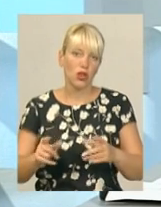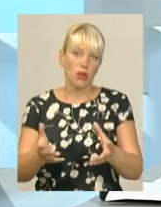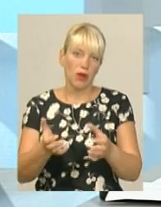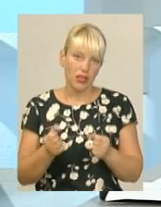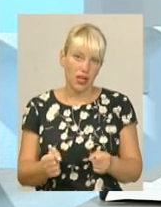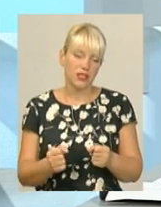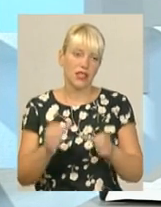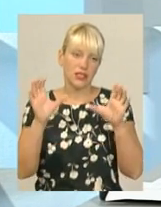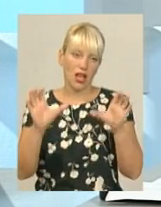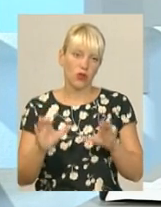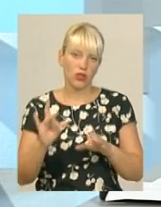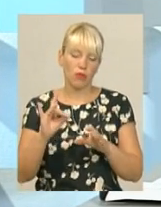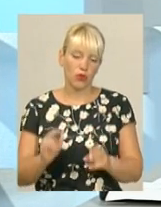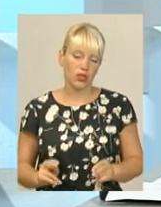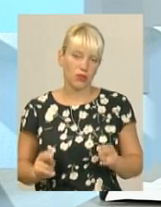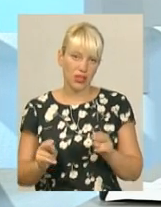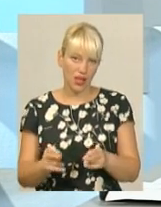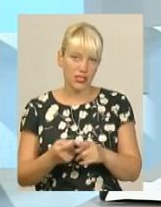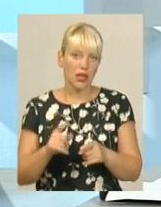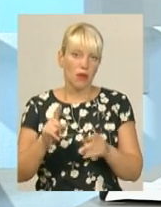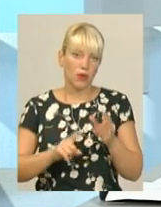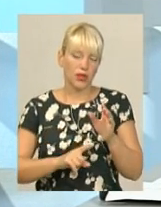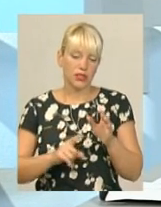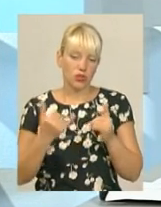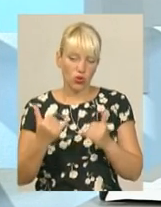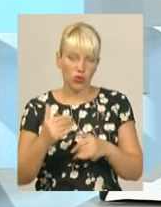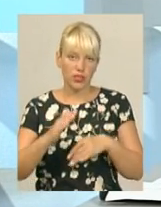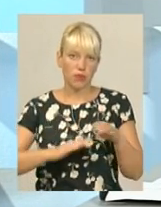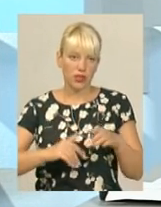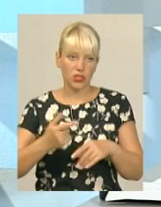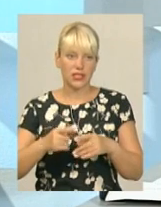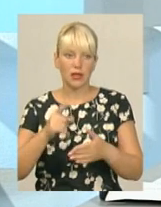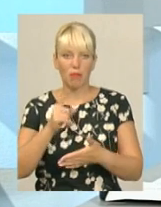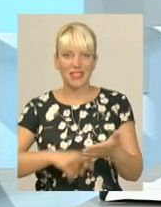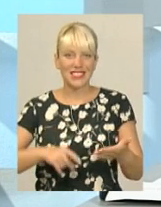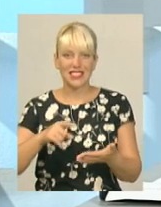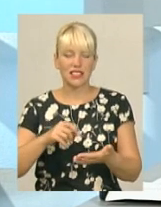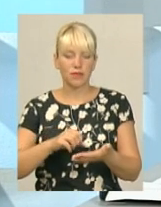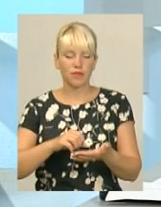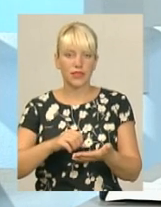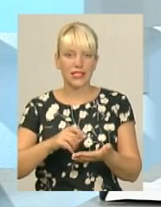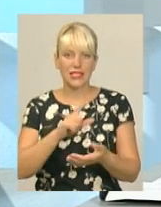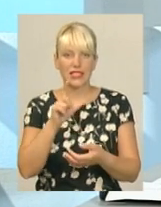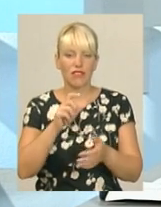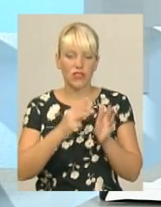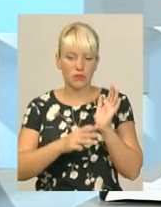про кримінальний проступок сьогодні практикується також списання із цих 88 тисяч заяв, списання матеріалів